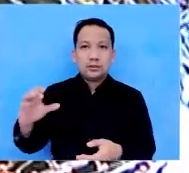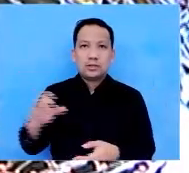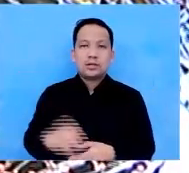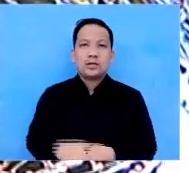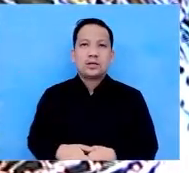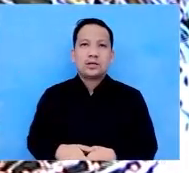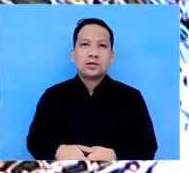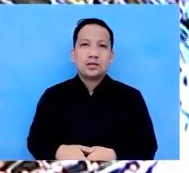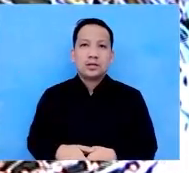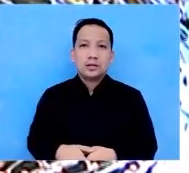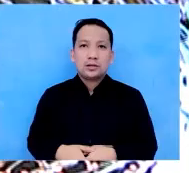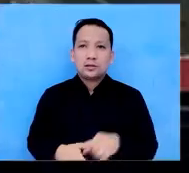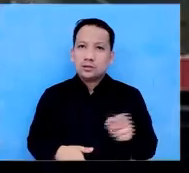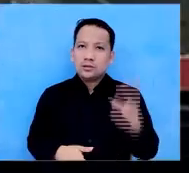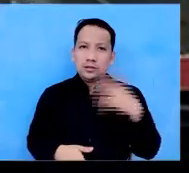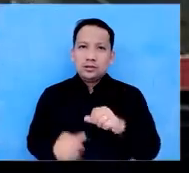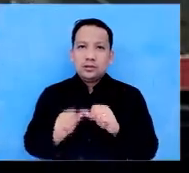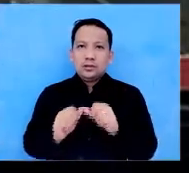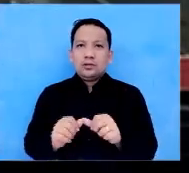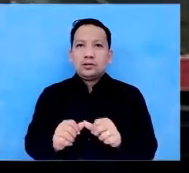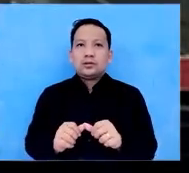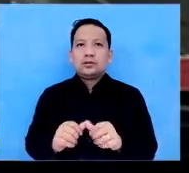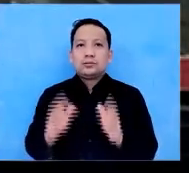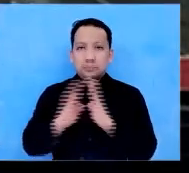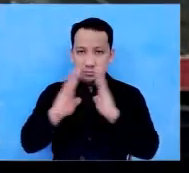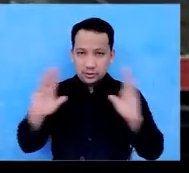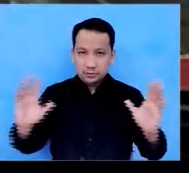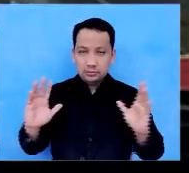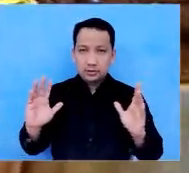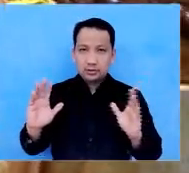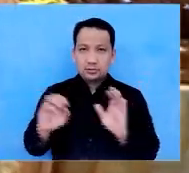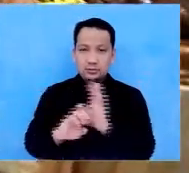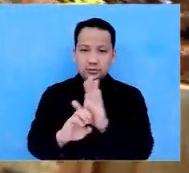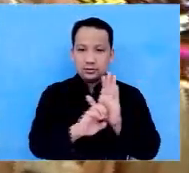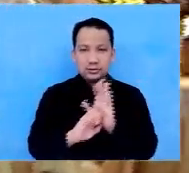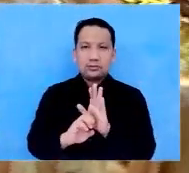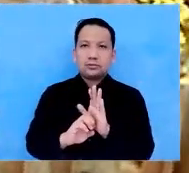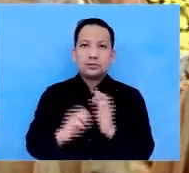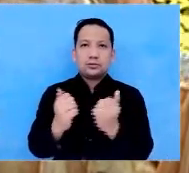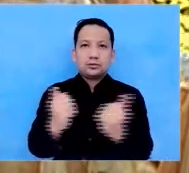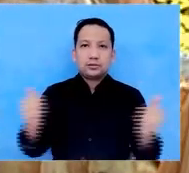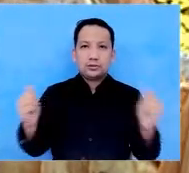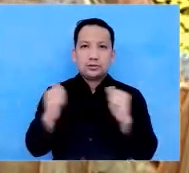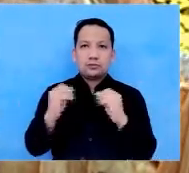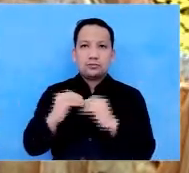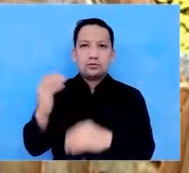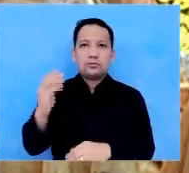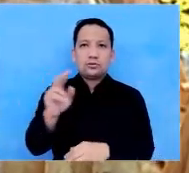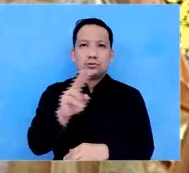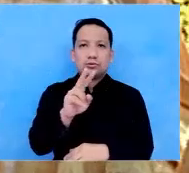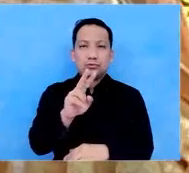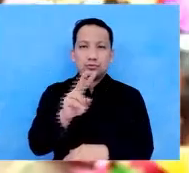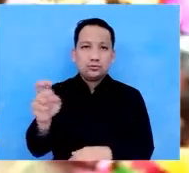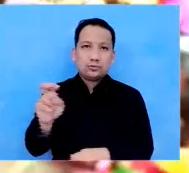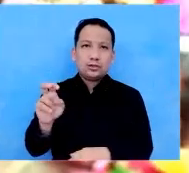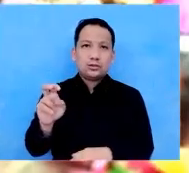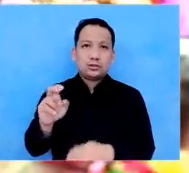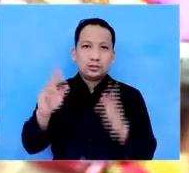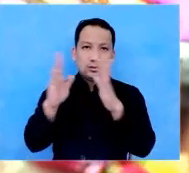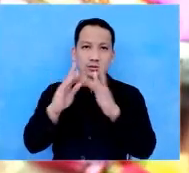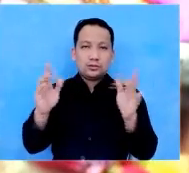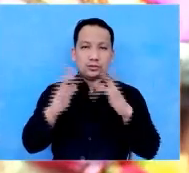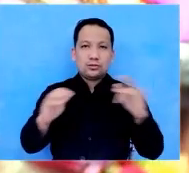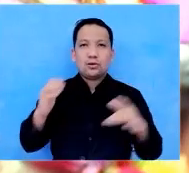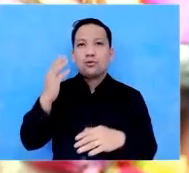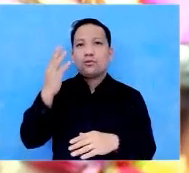Mas bongga at mas pinalaki ang exhibit sa Astrodome, lalo na't 2 taon ding natigil ang pista dahil